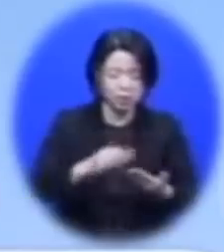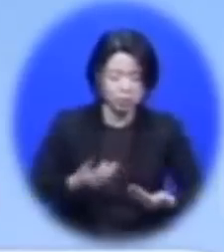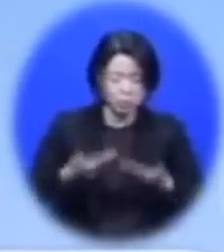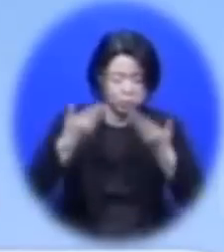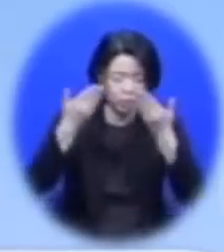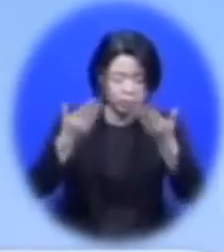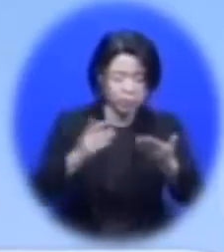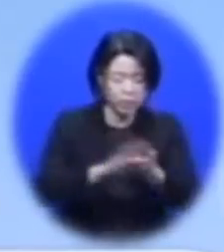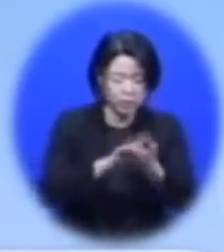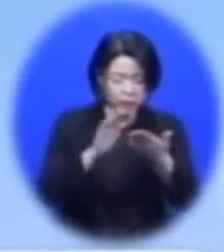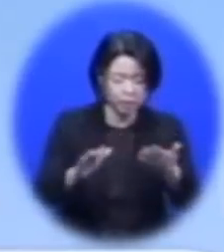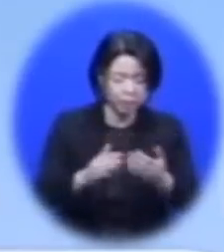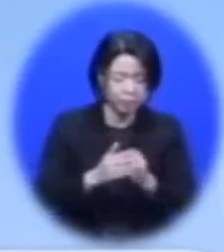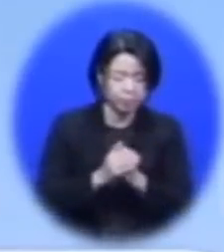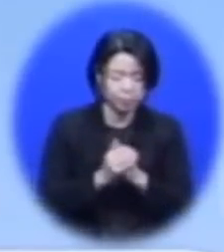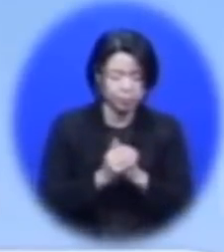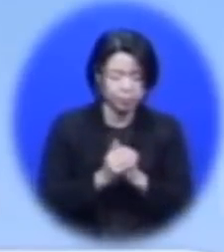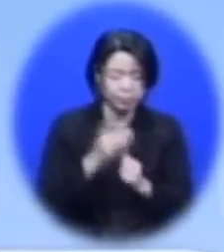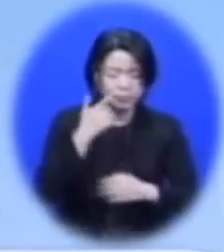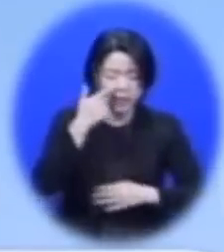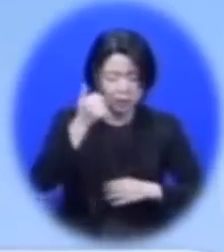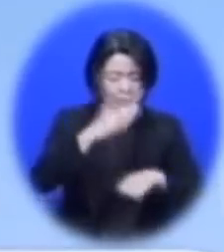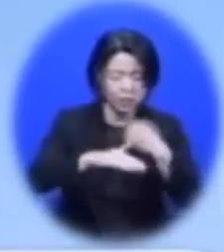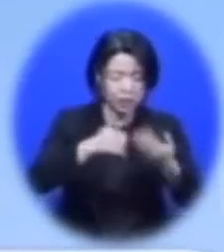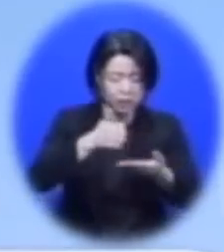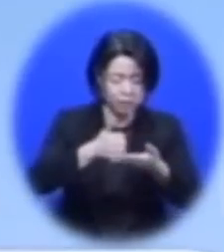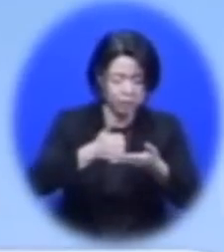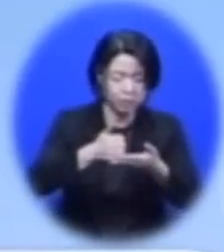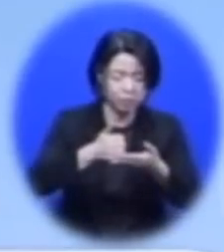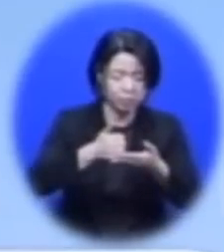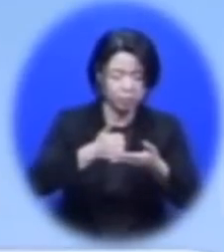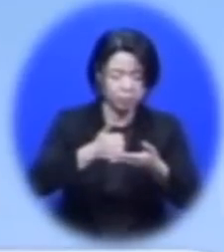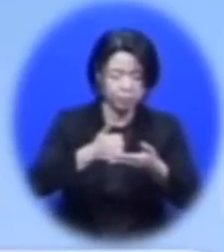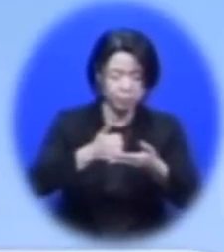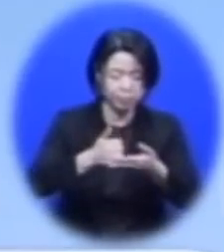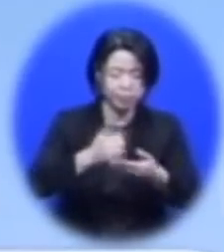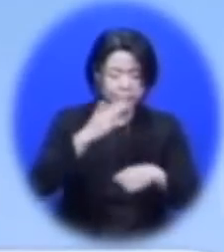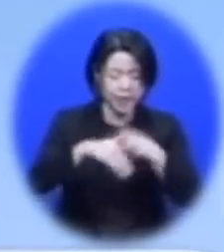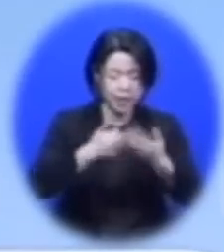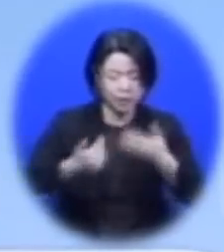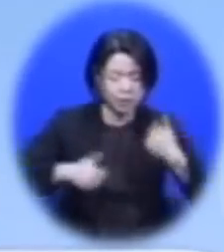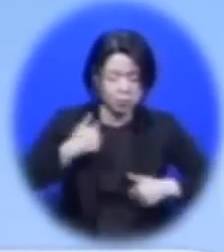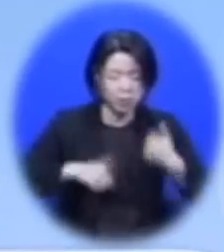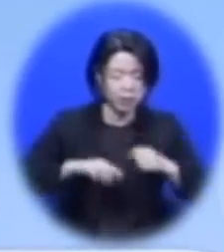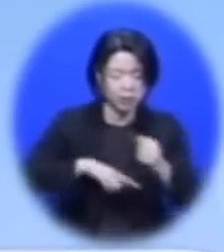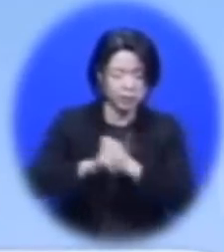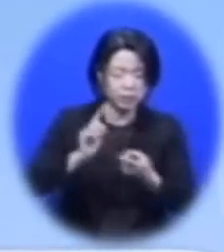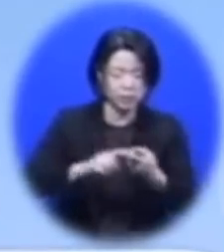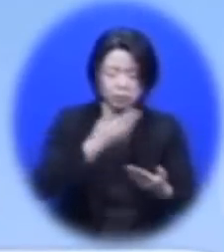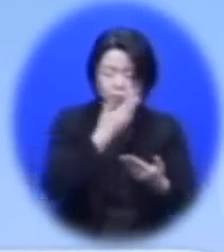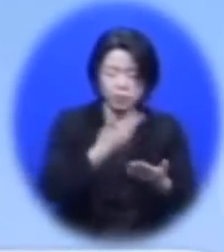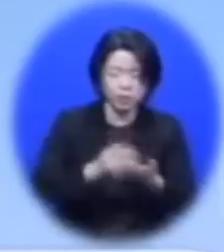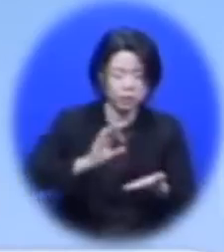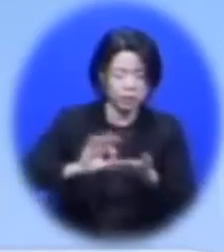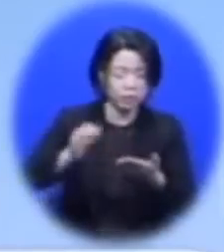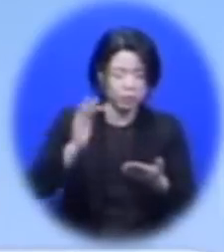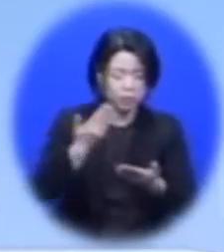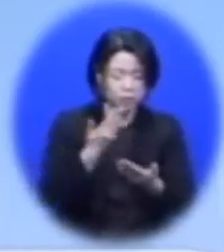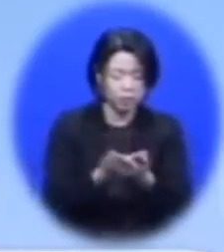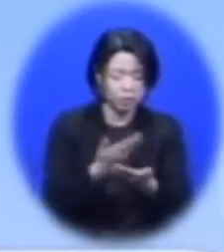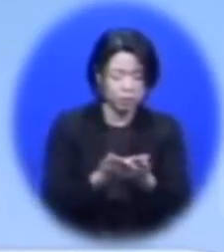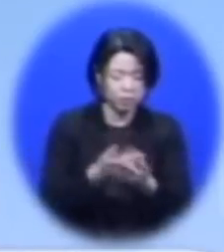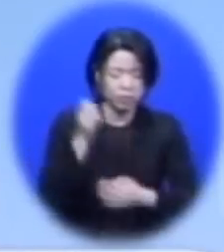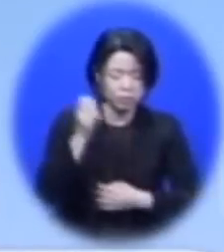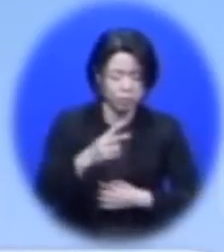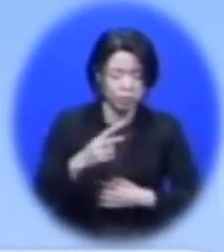주님께 올려드립니다. 아버지 하나님, 하나님 기뻐하는 뜻대로 귀하게 사용되게 하소서.